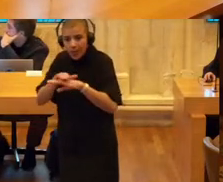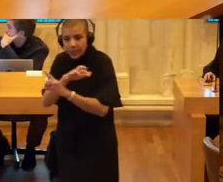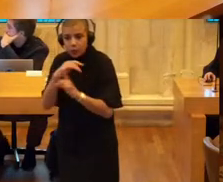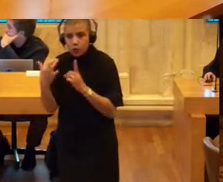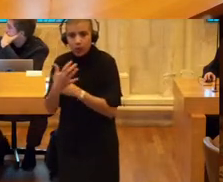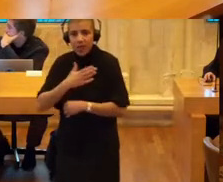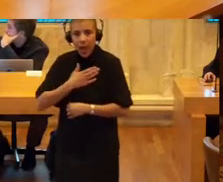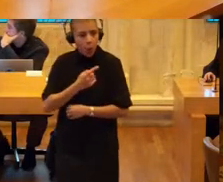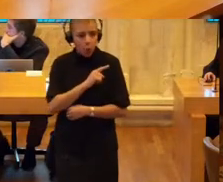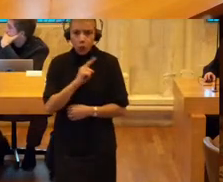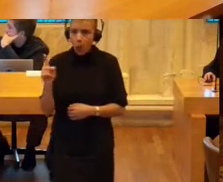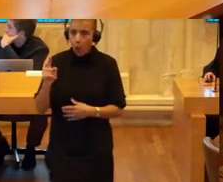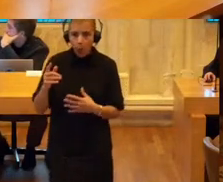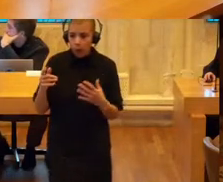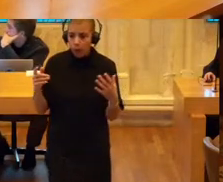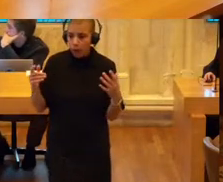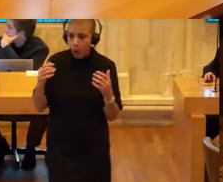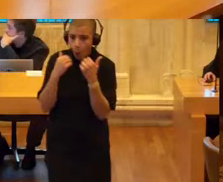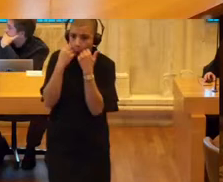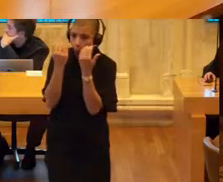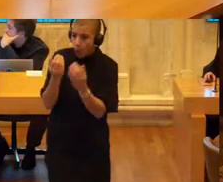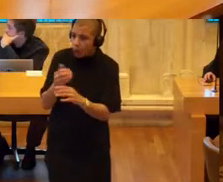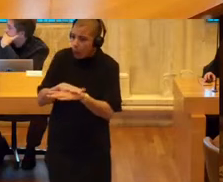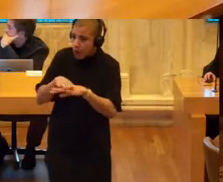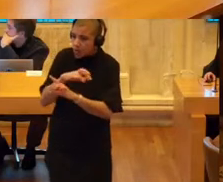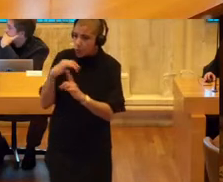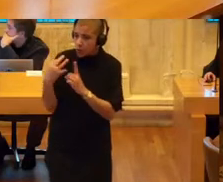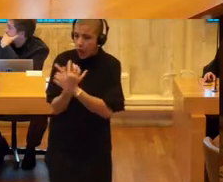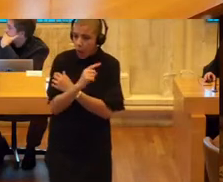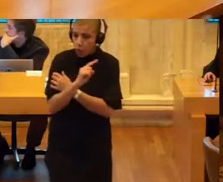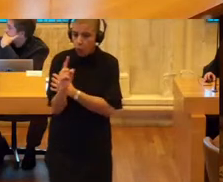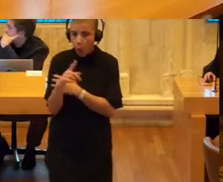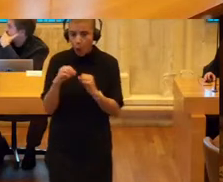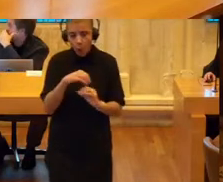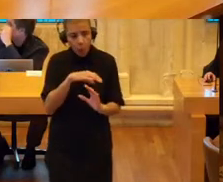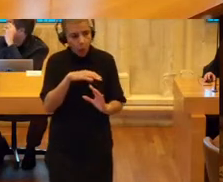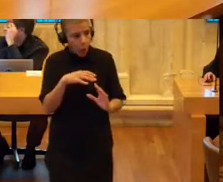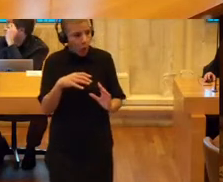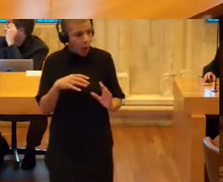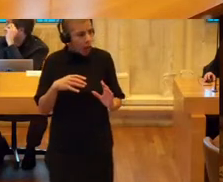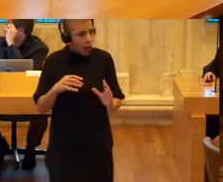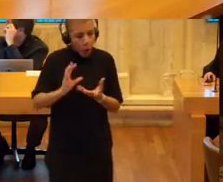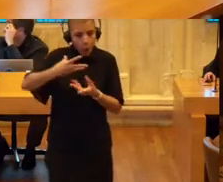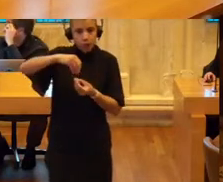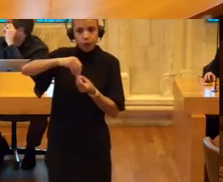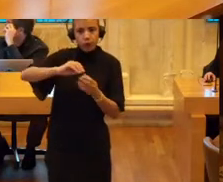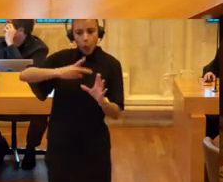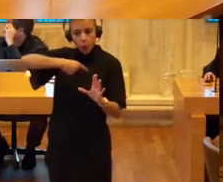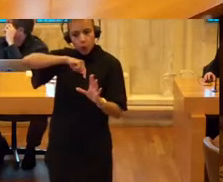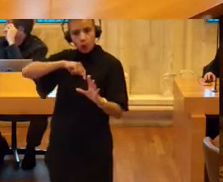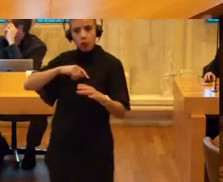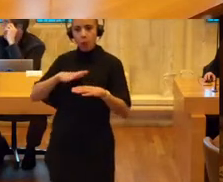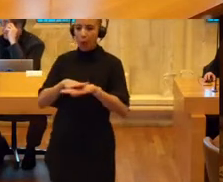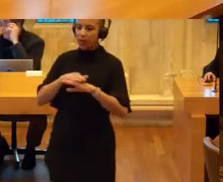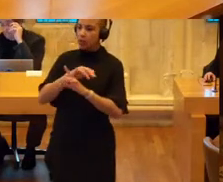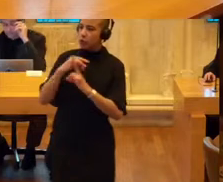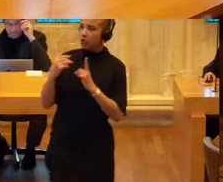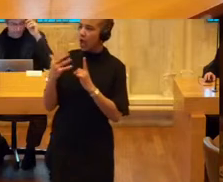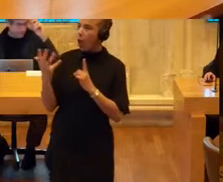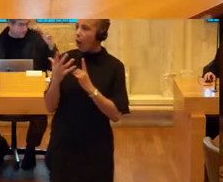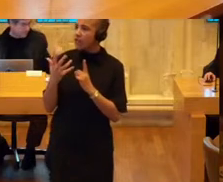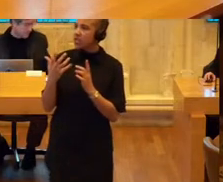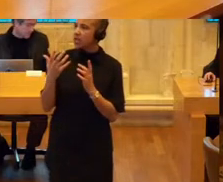dis. D'autant que notre politique sociale, je dirais, c'est plutôt une démarche d'amélioration continue. Il n'y a pas